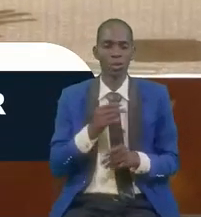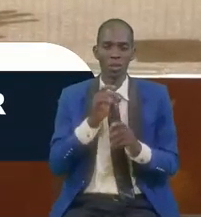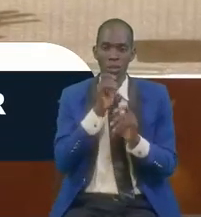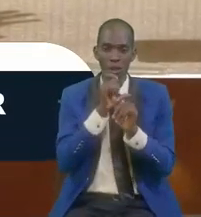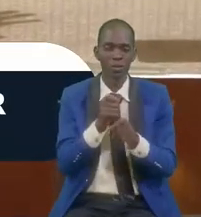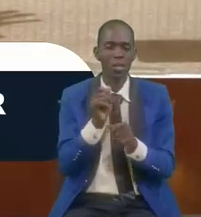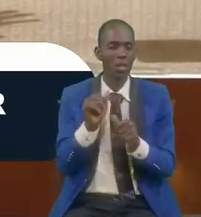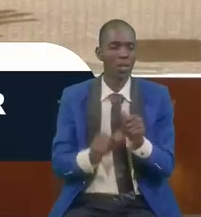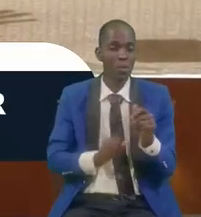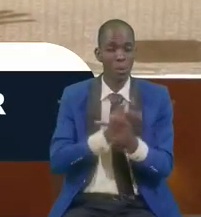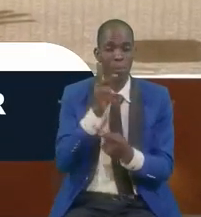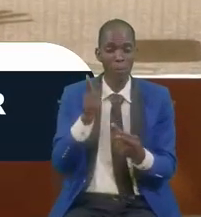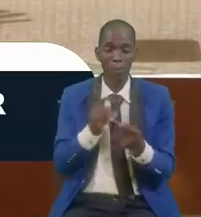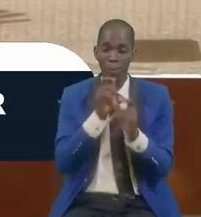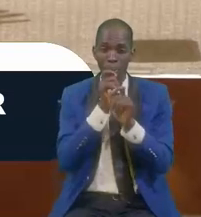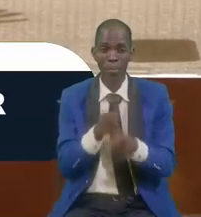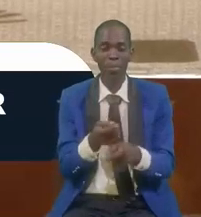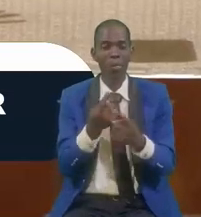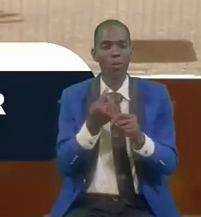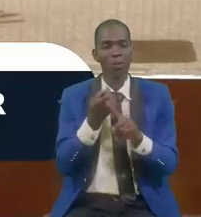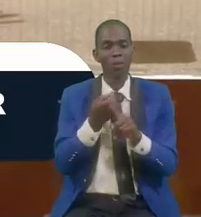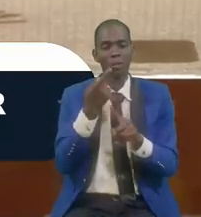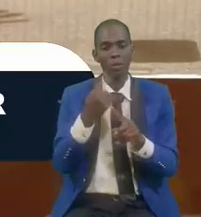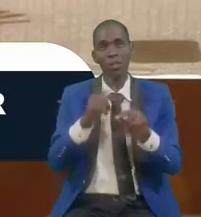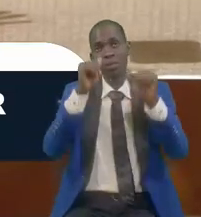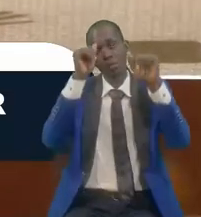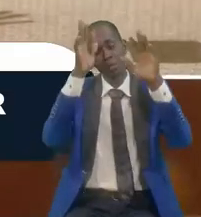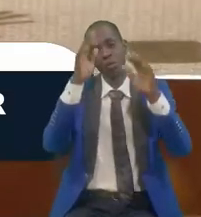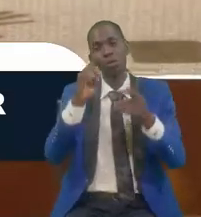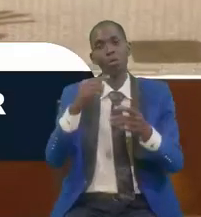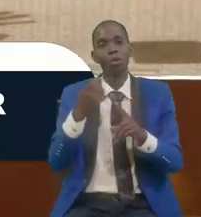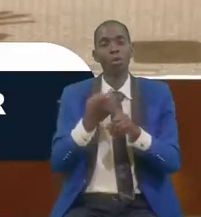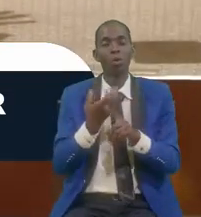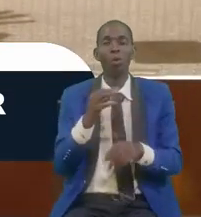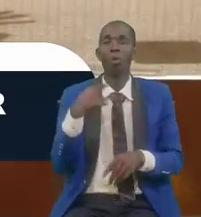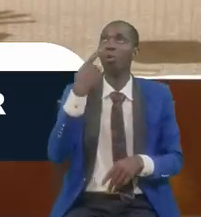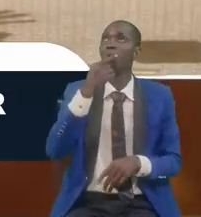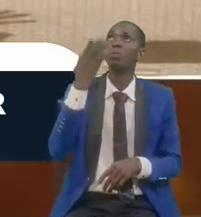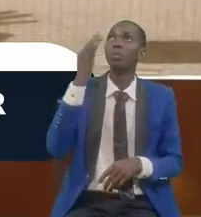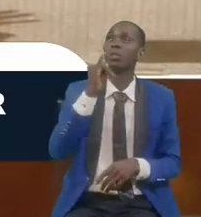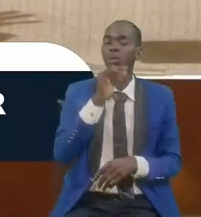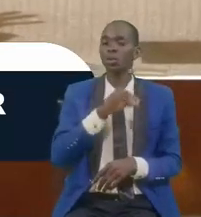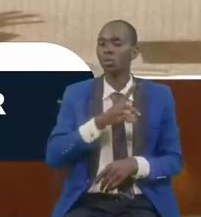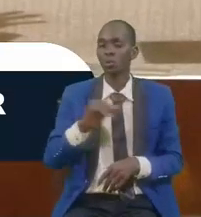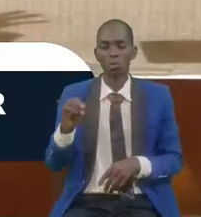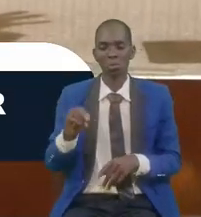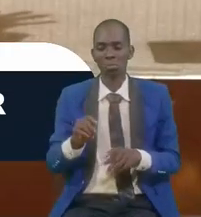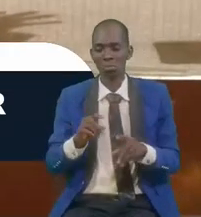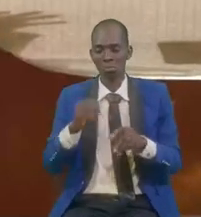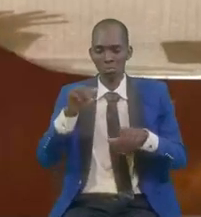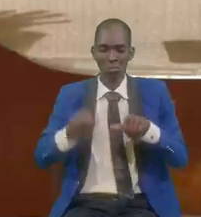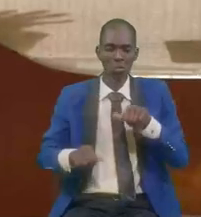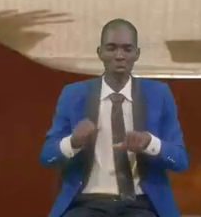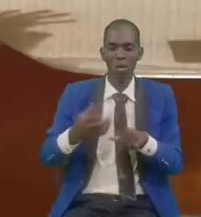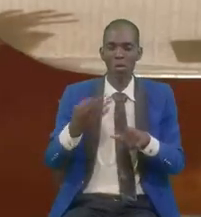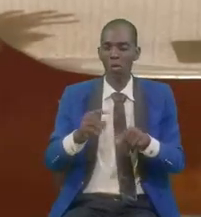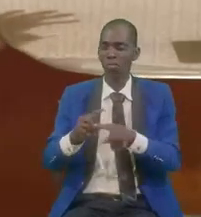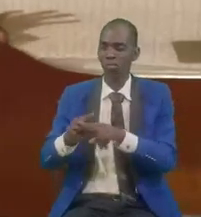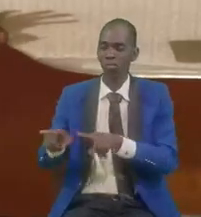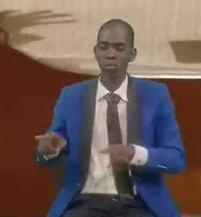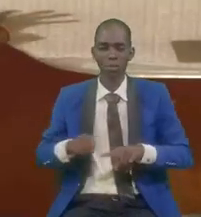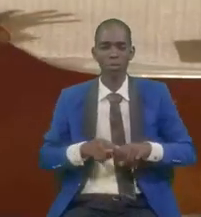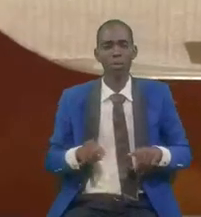don parfait alors vient du Père. Et toute grâce excellente